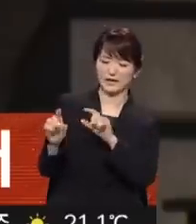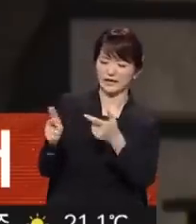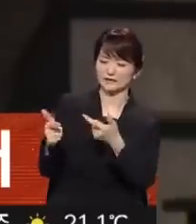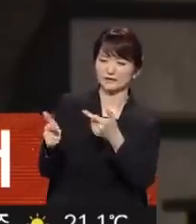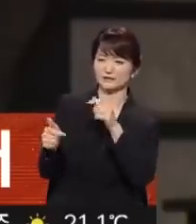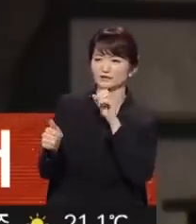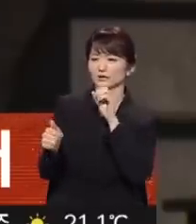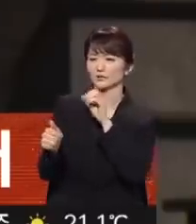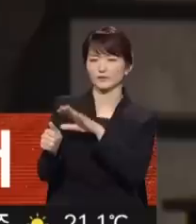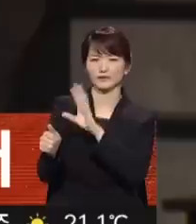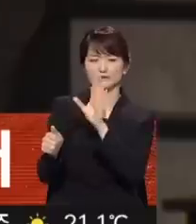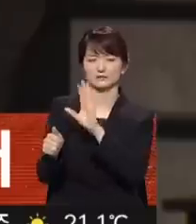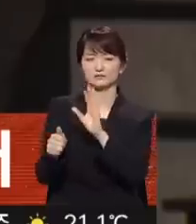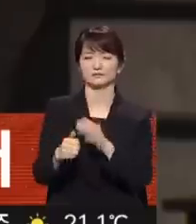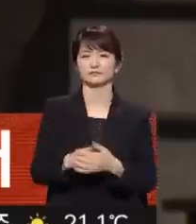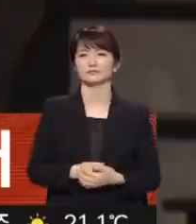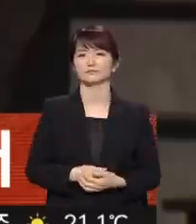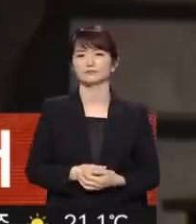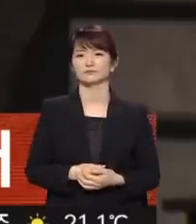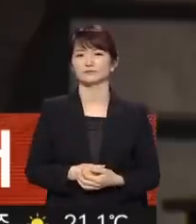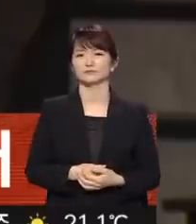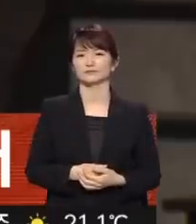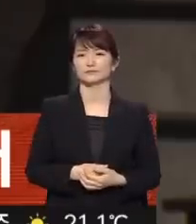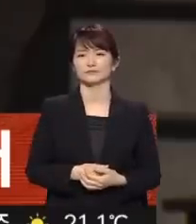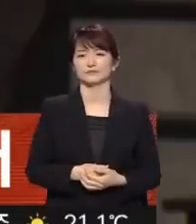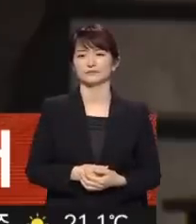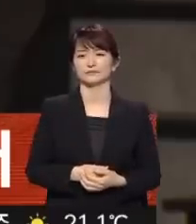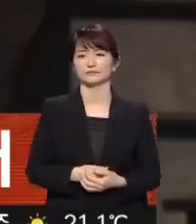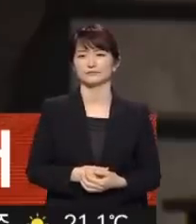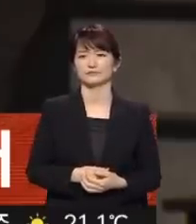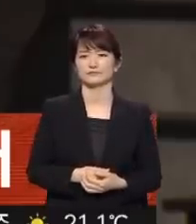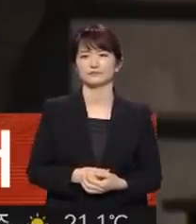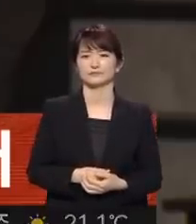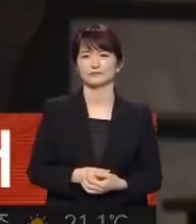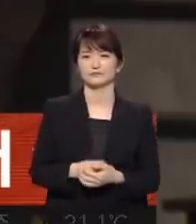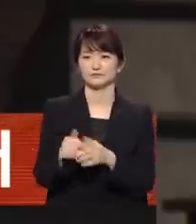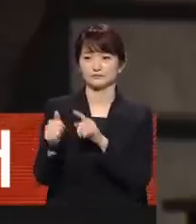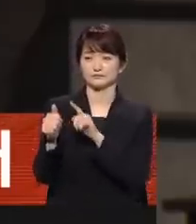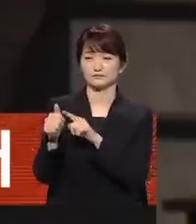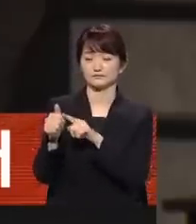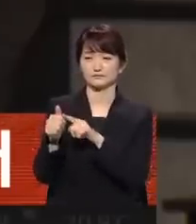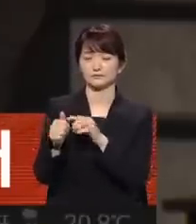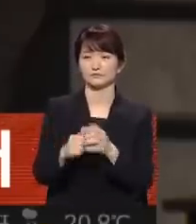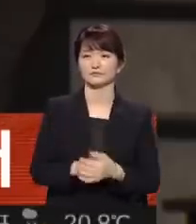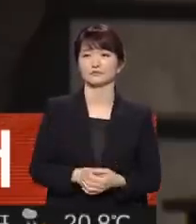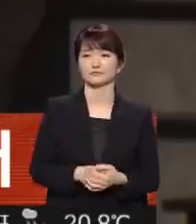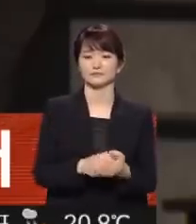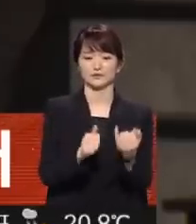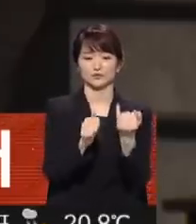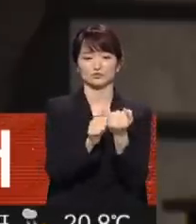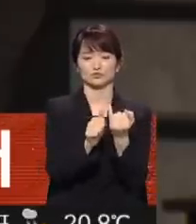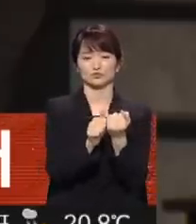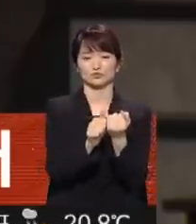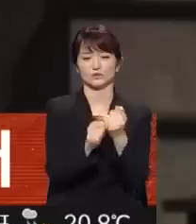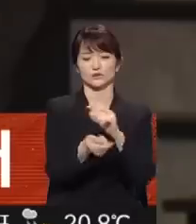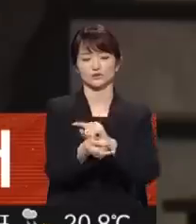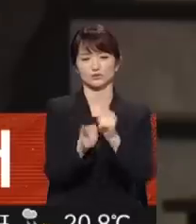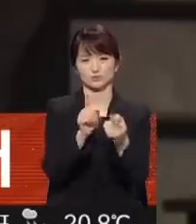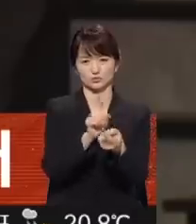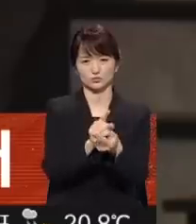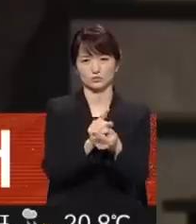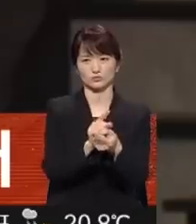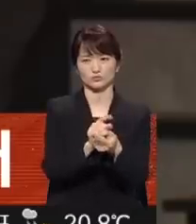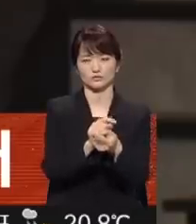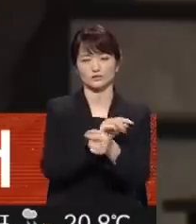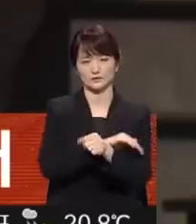아니다라고 얘기를 갖다 하지는 않으니까 제가 볼 때는 오히려 이분 같은 경우는 이 부부들 둘이서 사이좋게 지내는